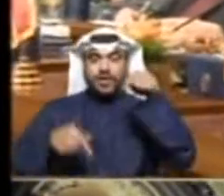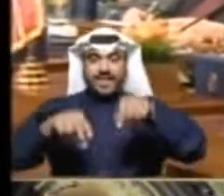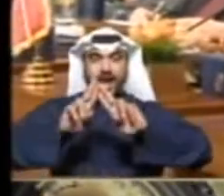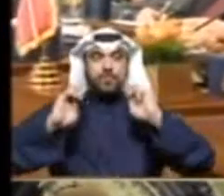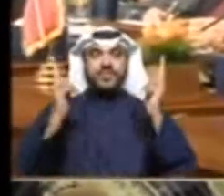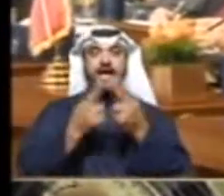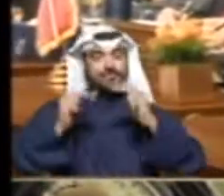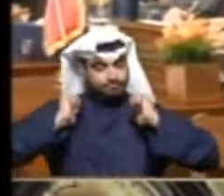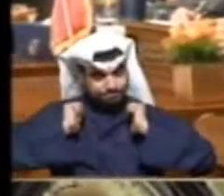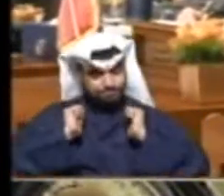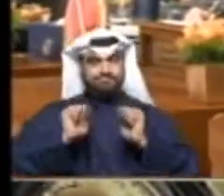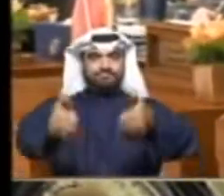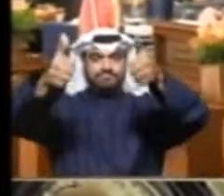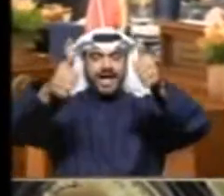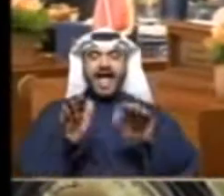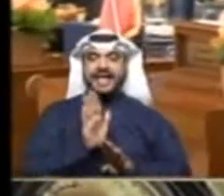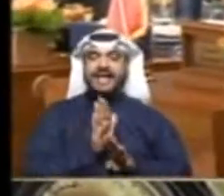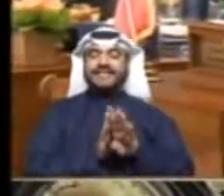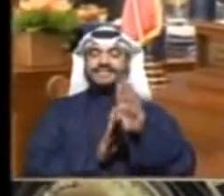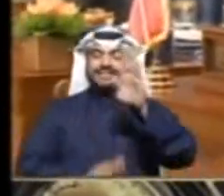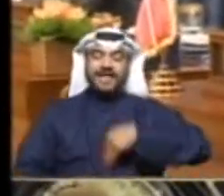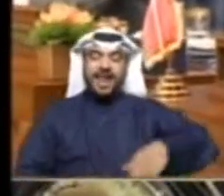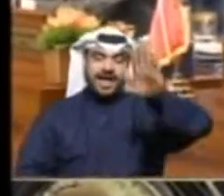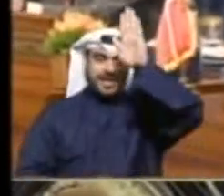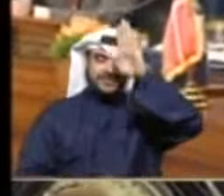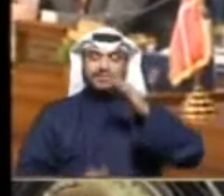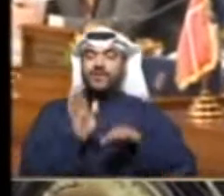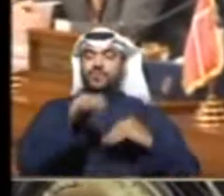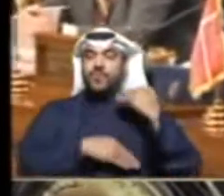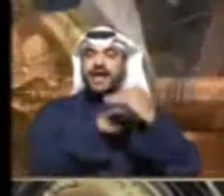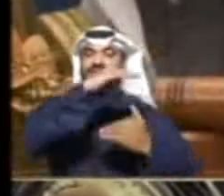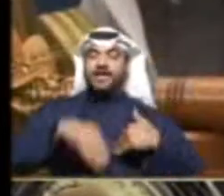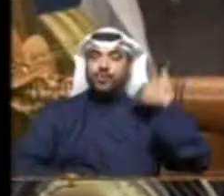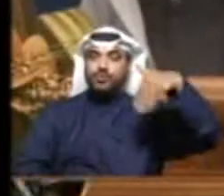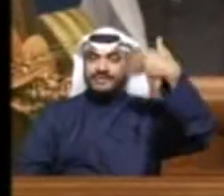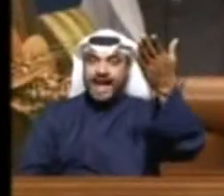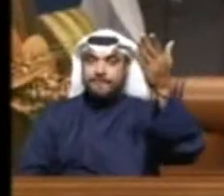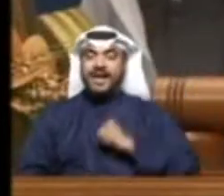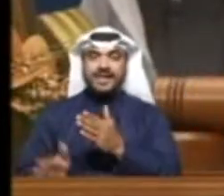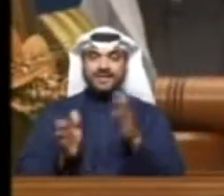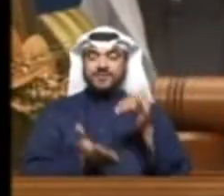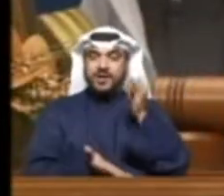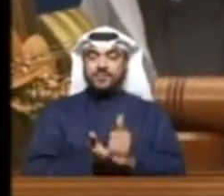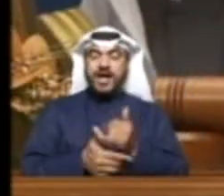المؤتمر نقطة انطلاق للعراق نحو آفاق التنمية والبناء والمستقبل على يد